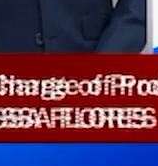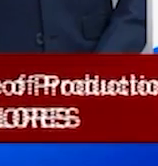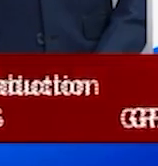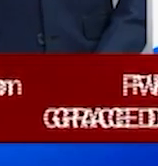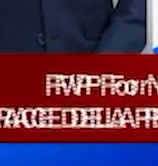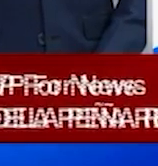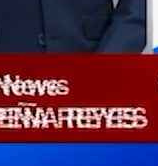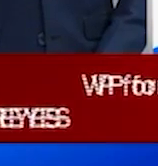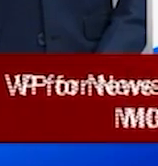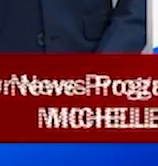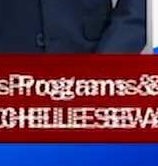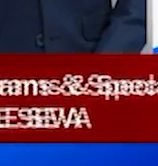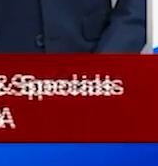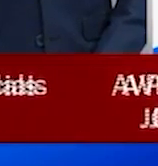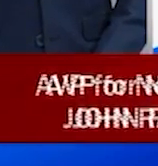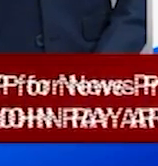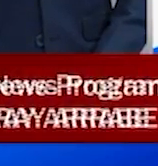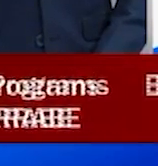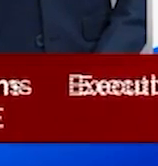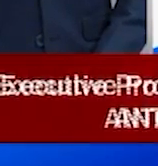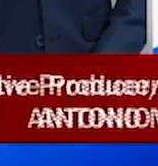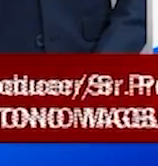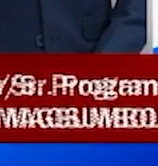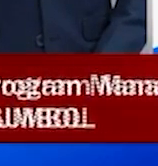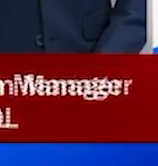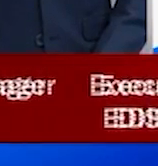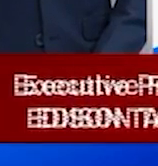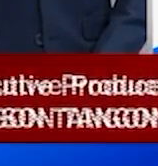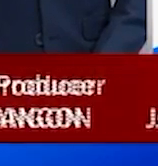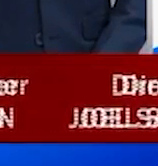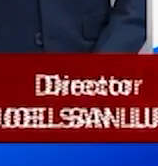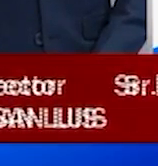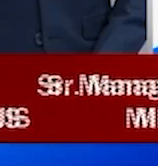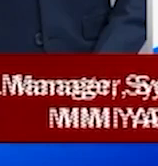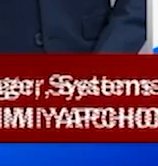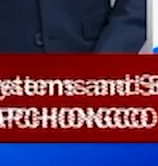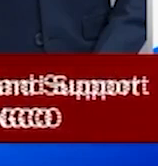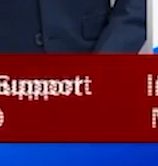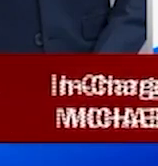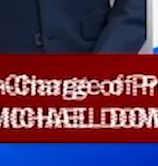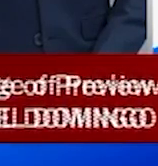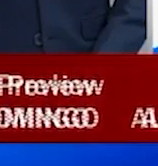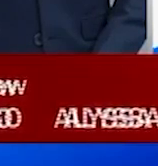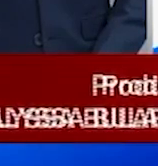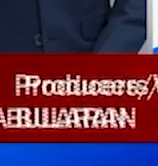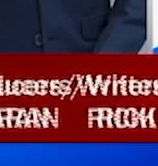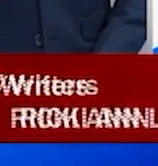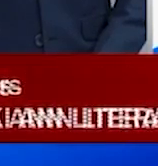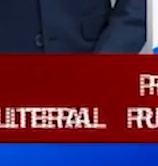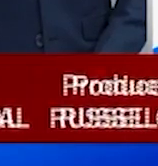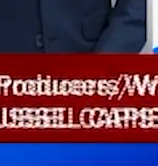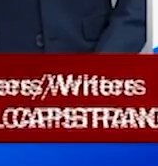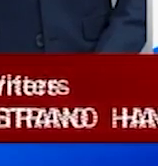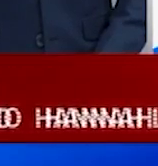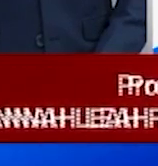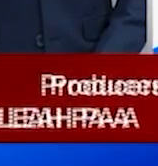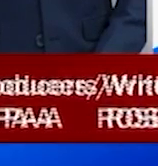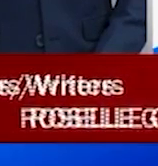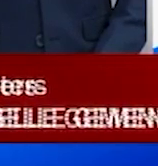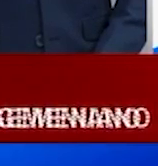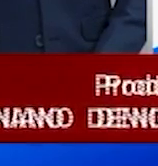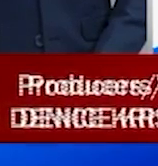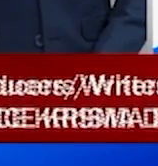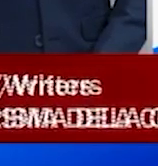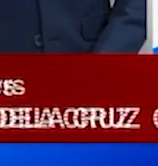Tiangco. Ako po si Ato Marauli. At ako po si Vicky Morales, buong puso para sa Pilipino. Ito ang GMA. Walang kinikilingan, walang